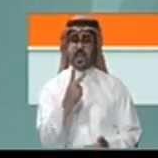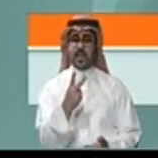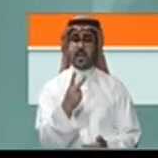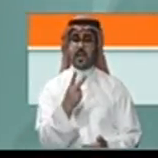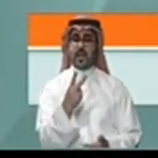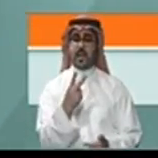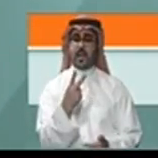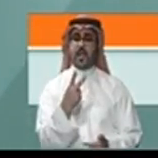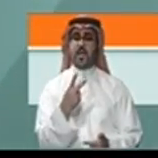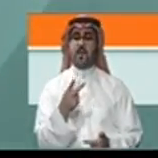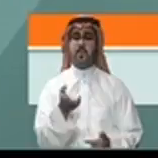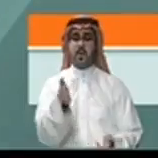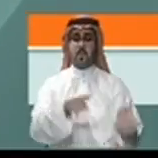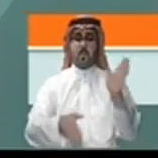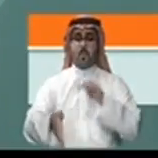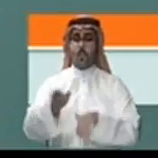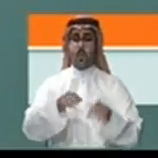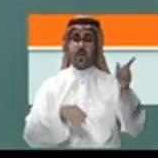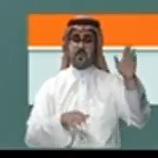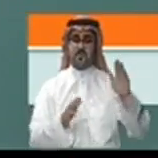من ضحايا نيوزيلندا،